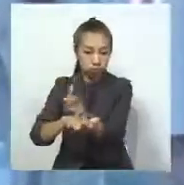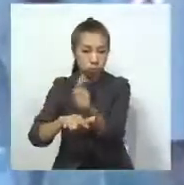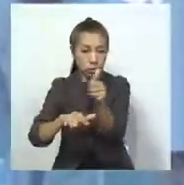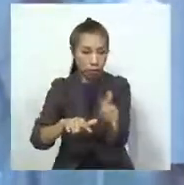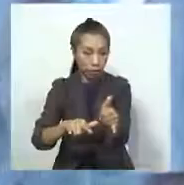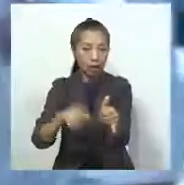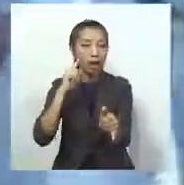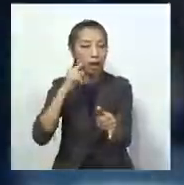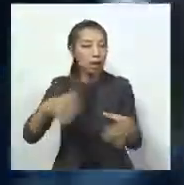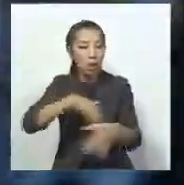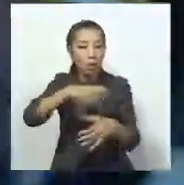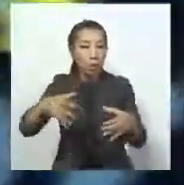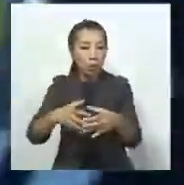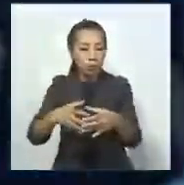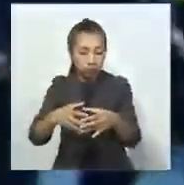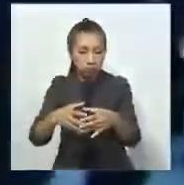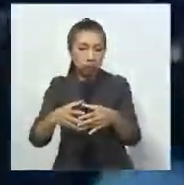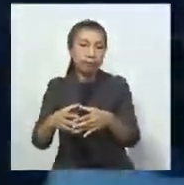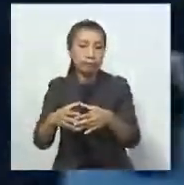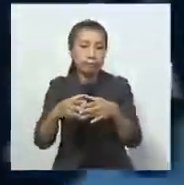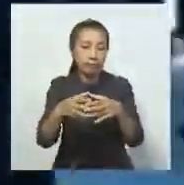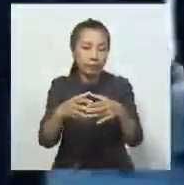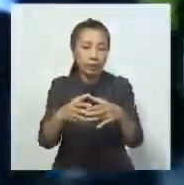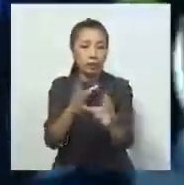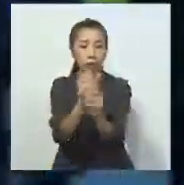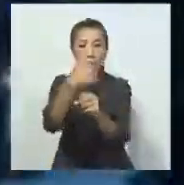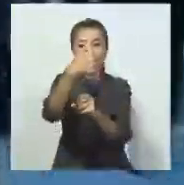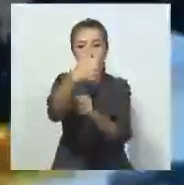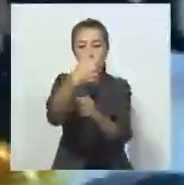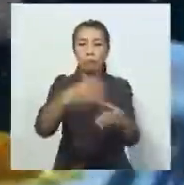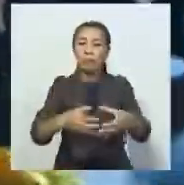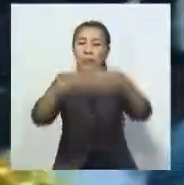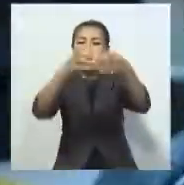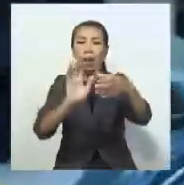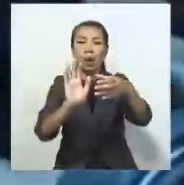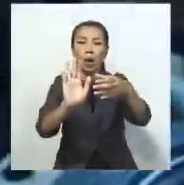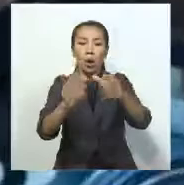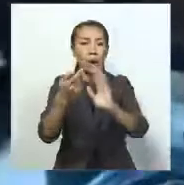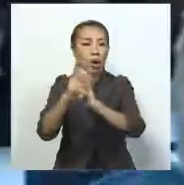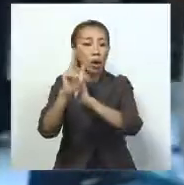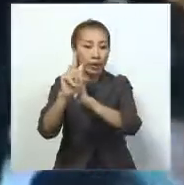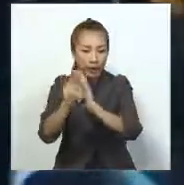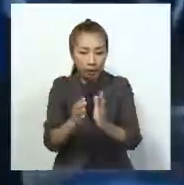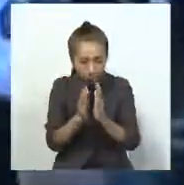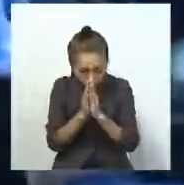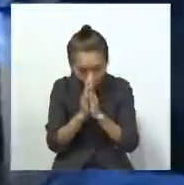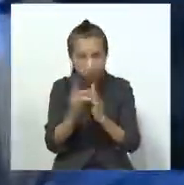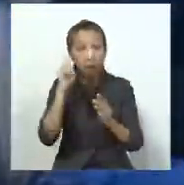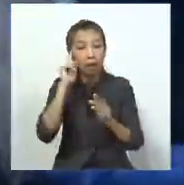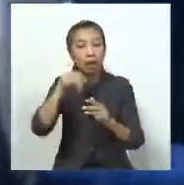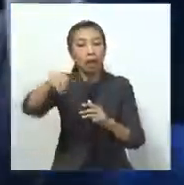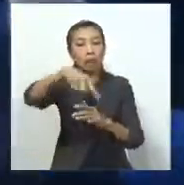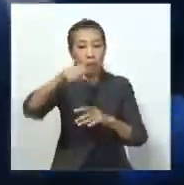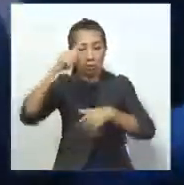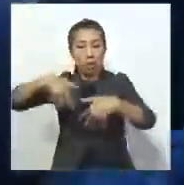ายกรัฐมนตรีพร้อมคณะค่ะได้เข้ากราบสักการะศาลเทพารักษ์หลักเมืองขอนแก่นสิ่งศักดิ์สิทธิ์คู่บ้านคู่เมืองเป็นที่ยึดเหนี่ยวจิต